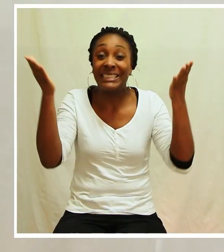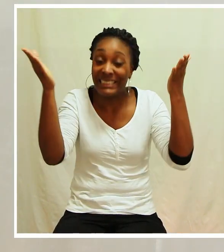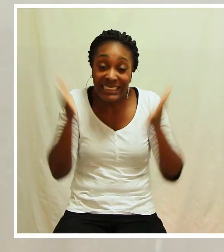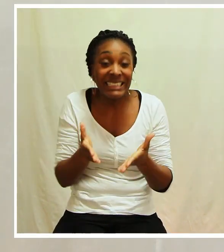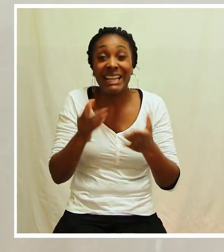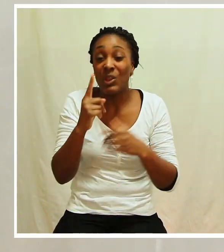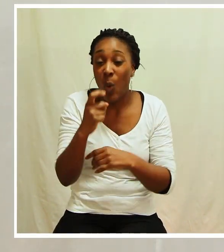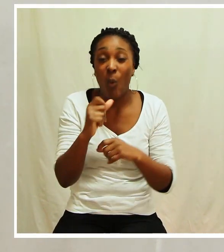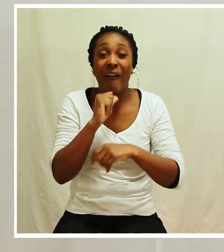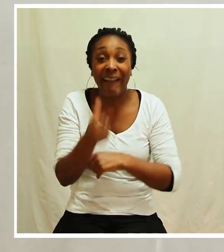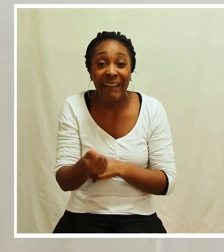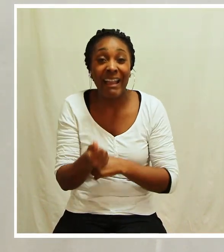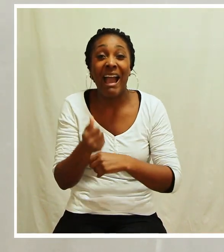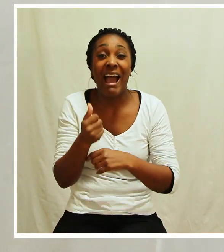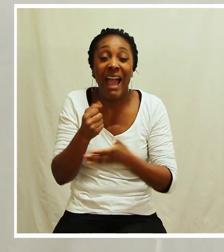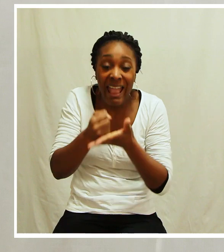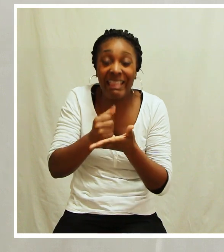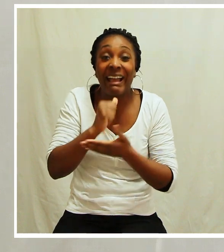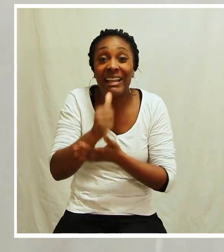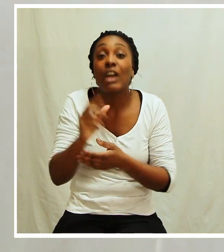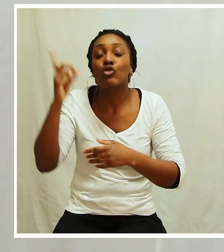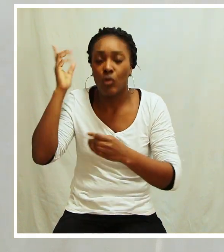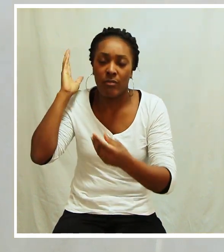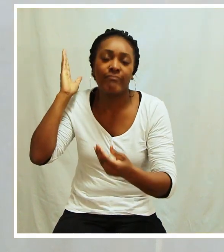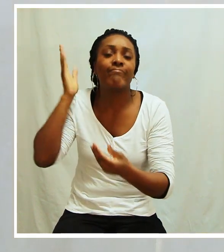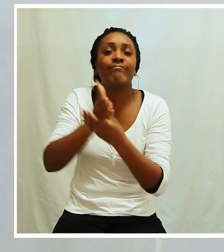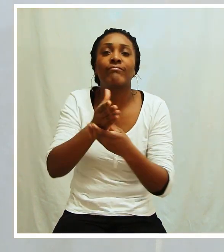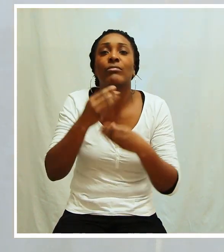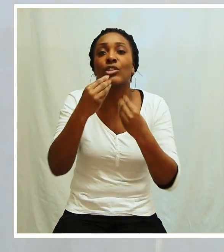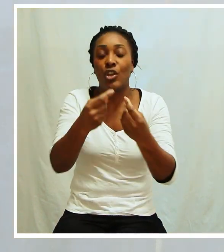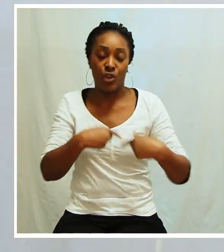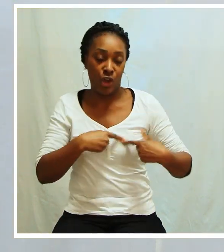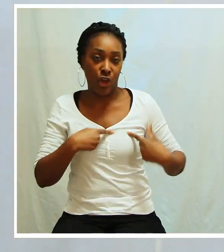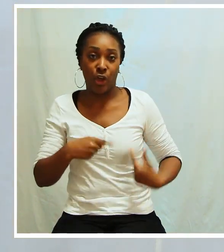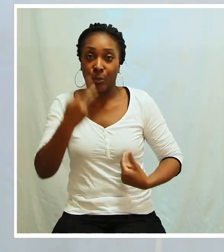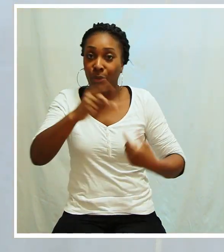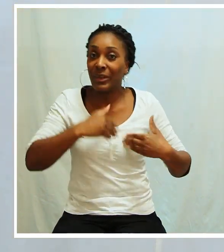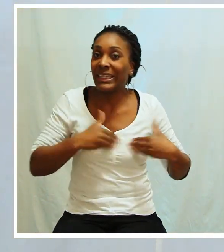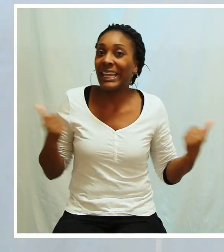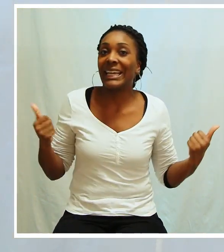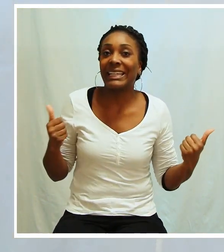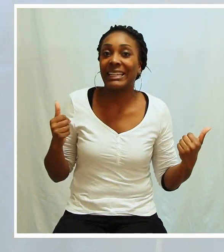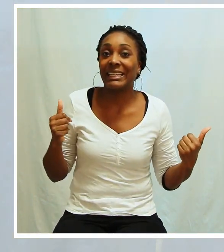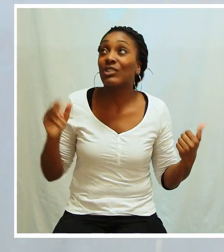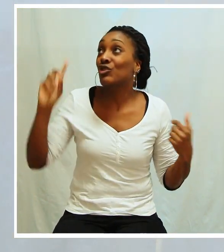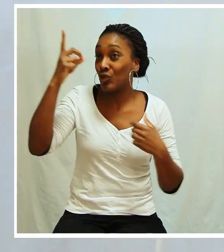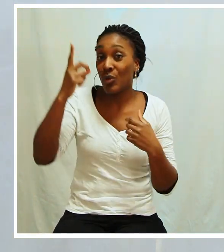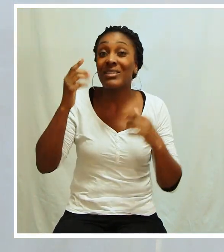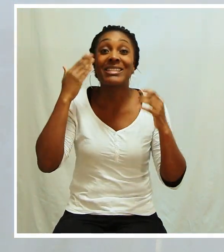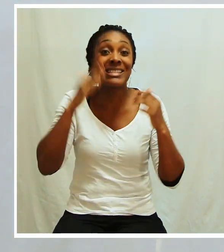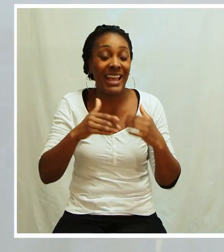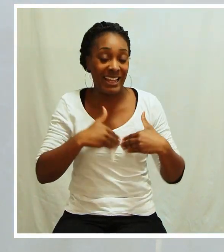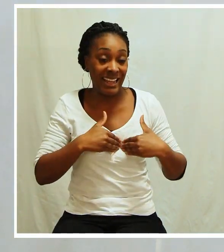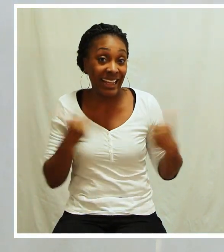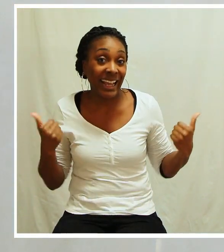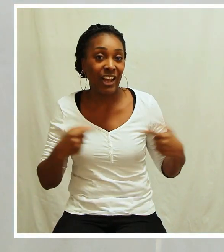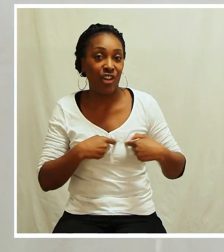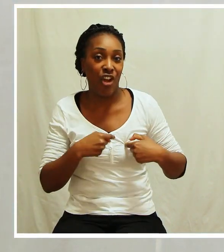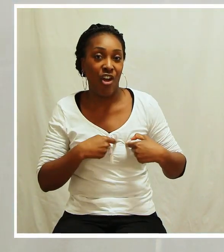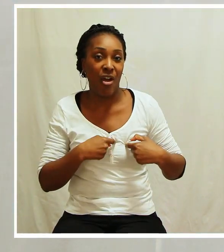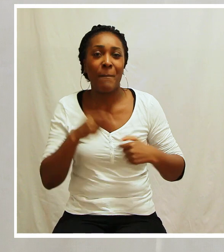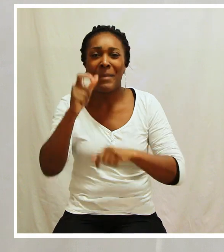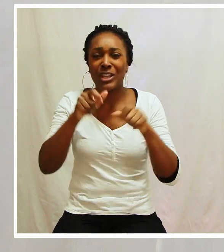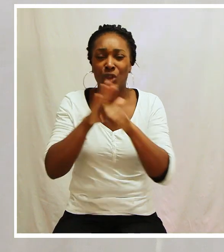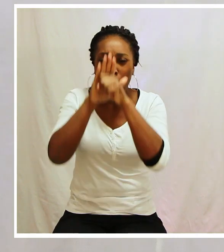de ressources, Dieu veut venir à ton secours aujourd'hui et guérir ton cœur. Il est celui qui guérit les cœurs brisés, il est celui qui délivre